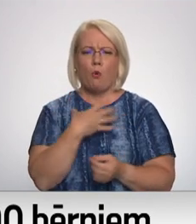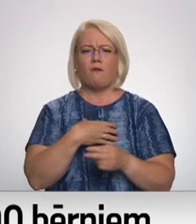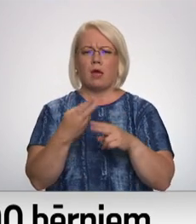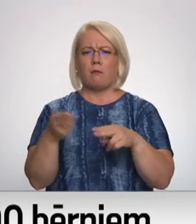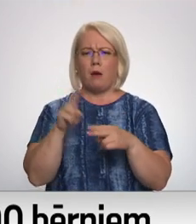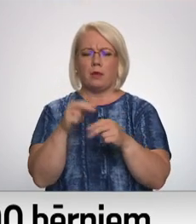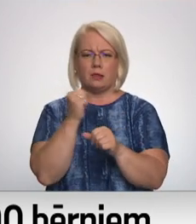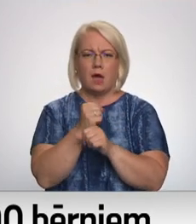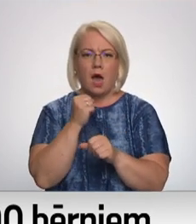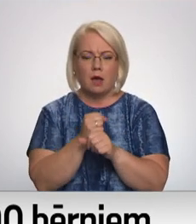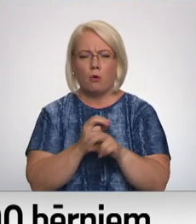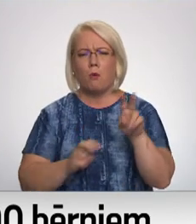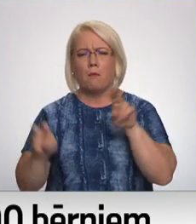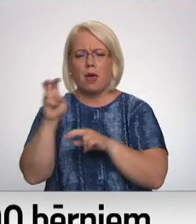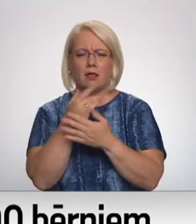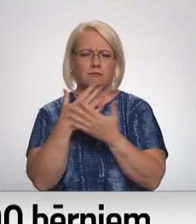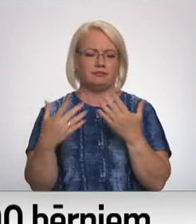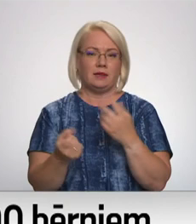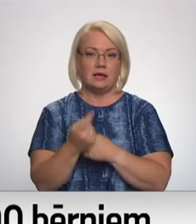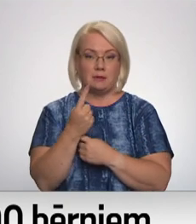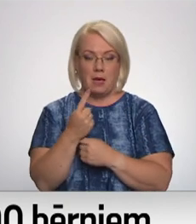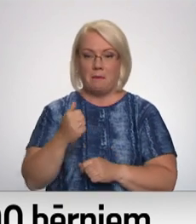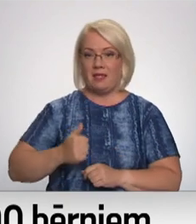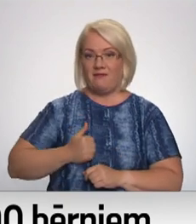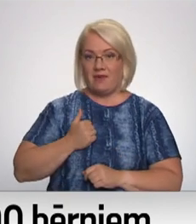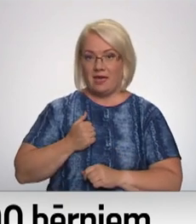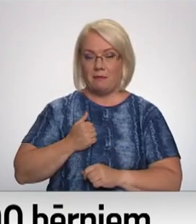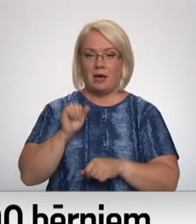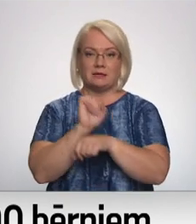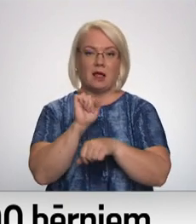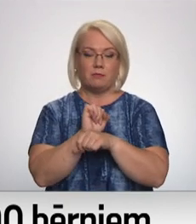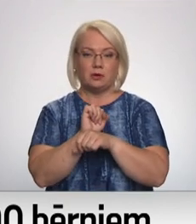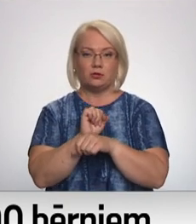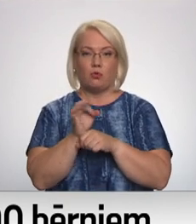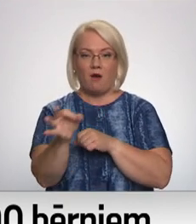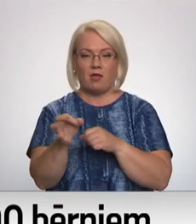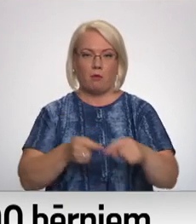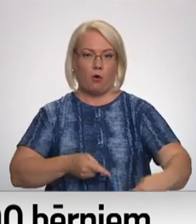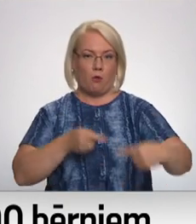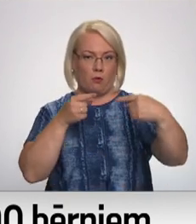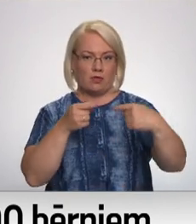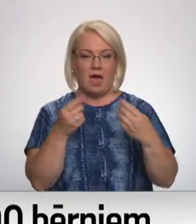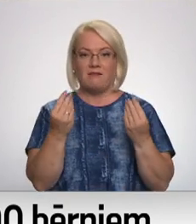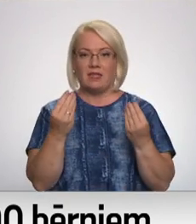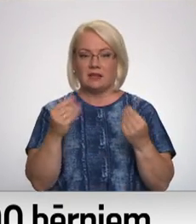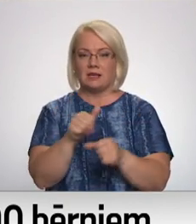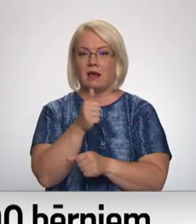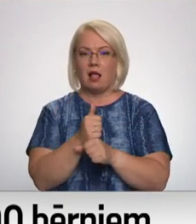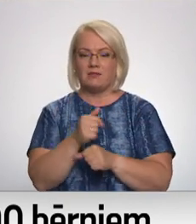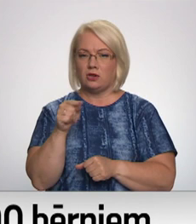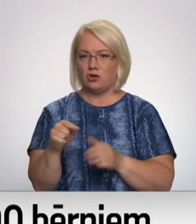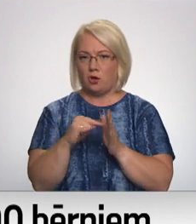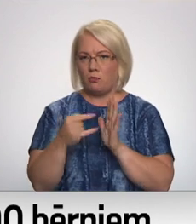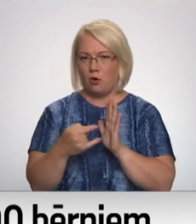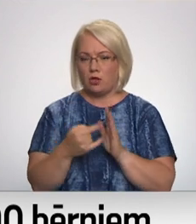un tam tiek meklēti dažādi iemesli. Būvuzņēmējs Salaspils novadam oponē, norādot, ka finanses ir izšķirošais šajā projektā